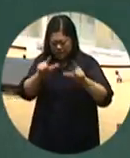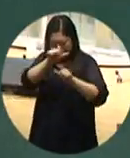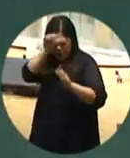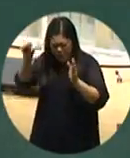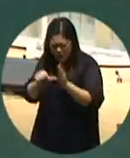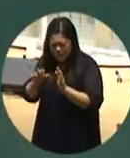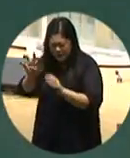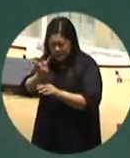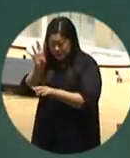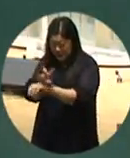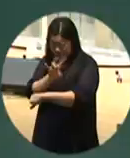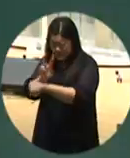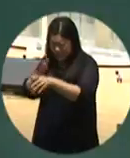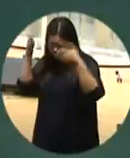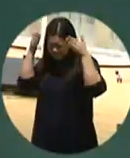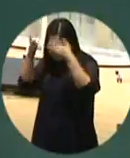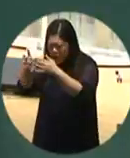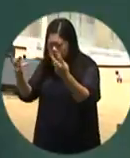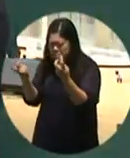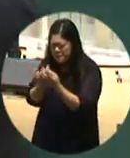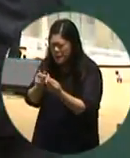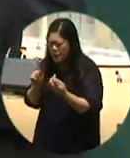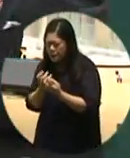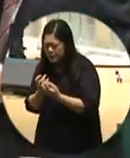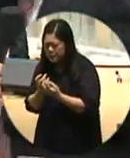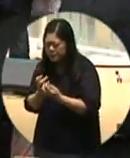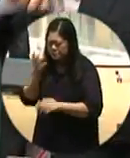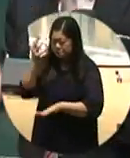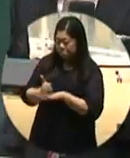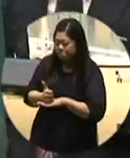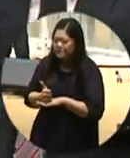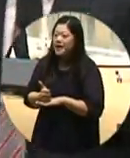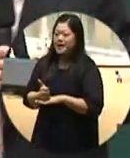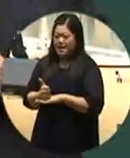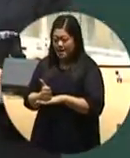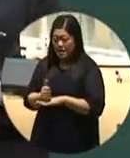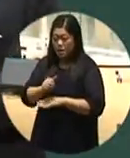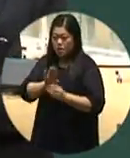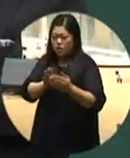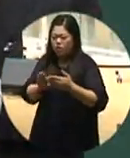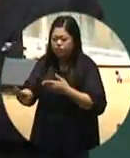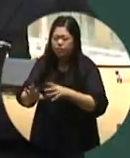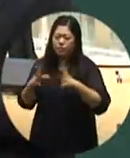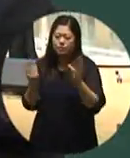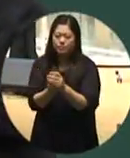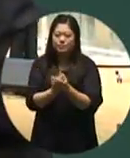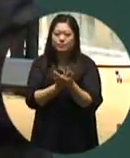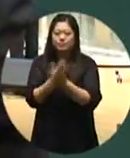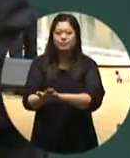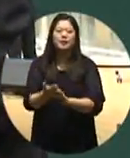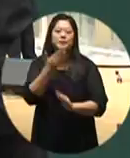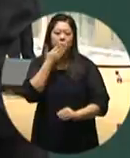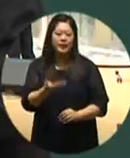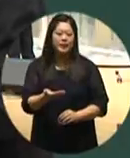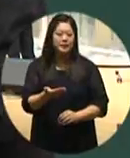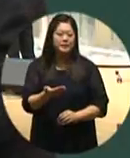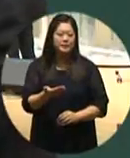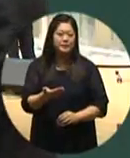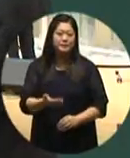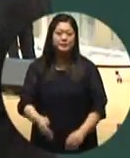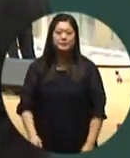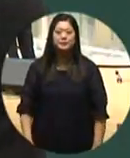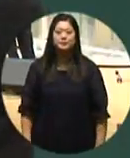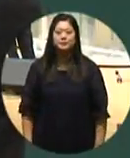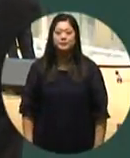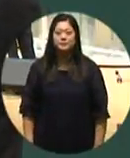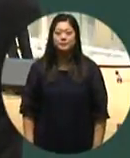발견한 날부터 역사는 시작된다. You only have one life to live. The moment you realize for what you should put your all into, that's when the works will begin.